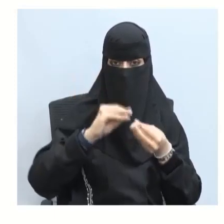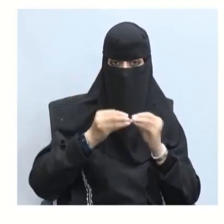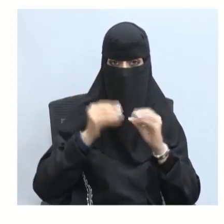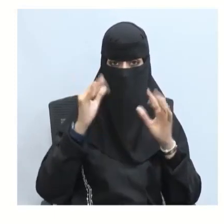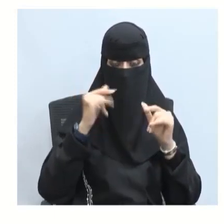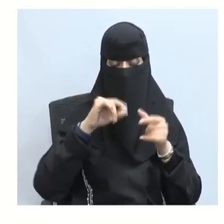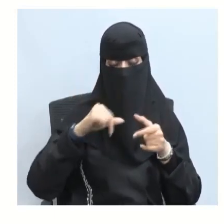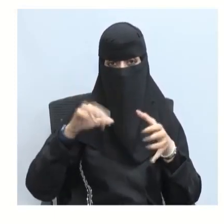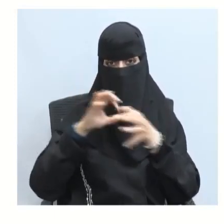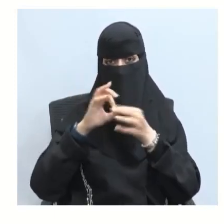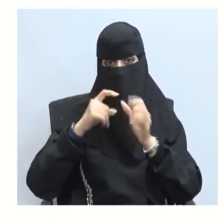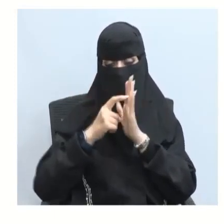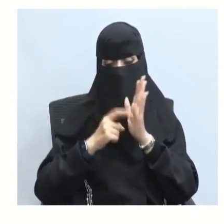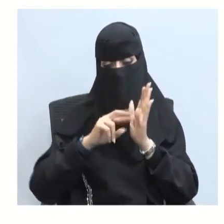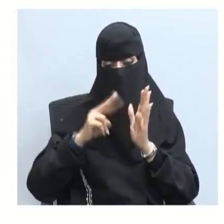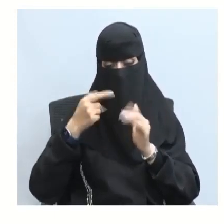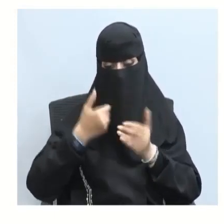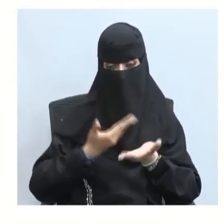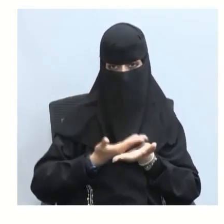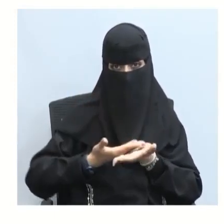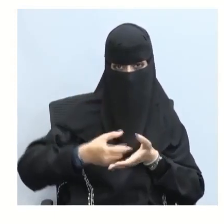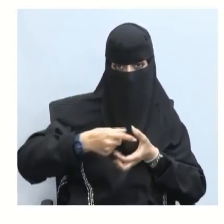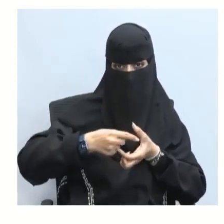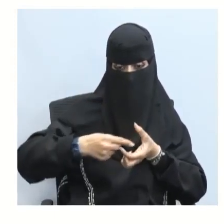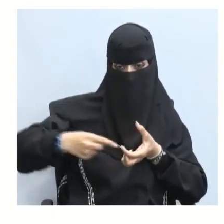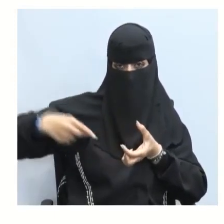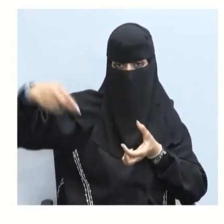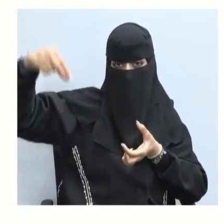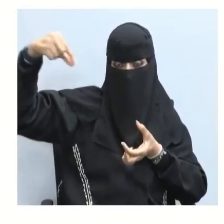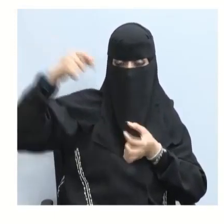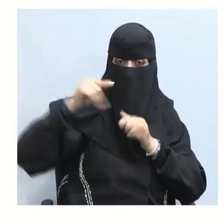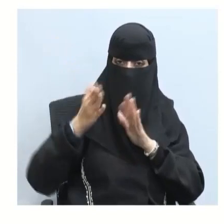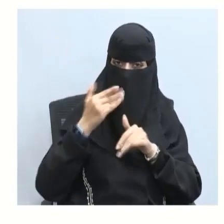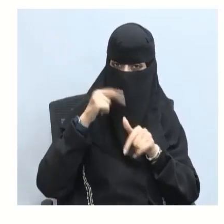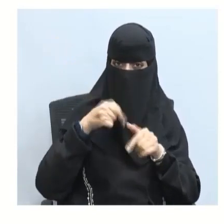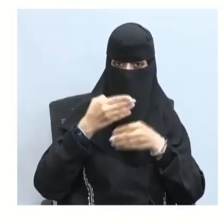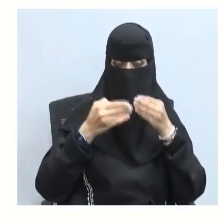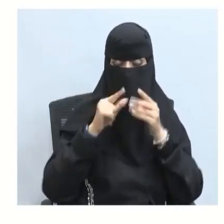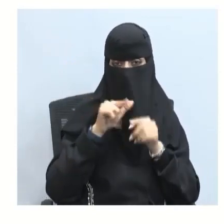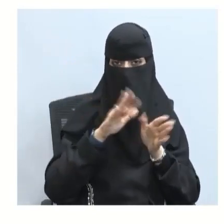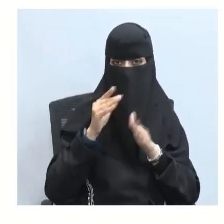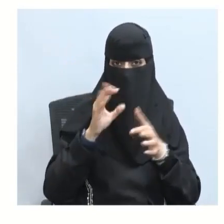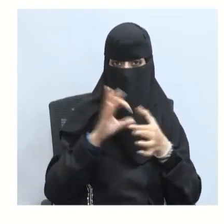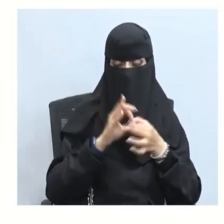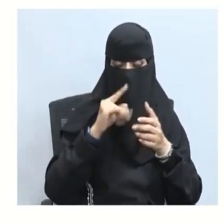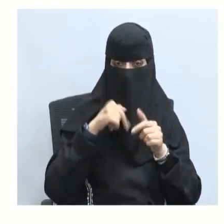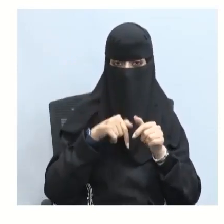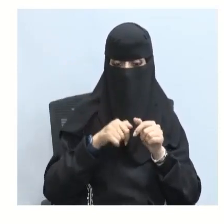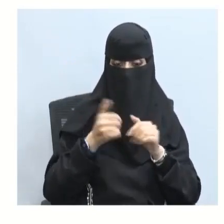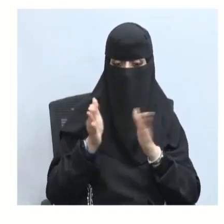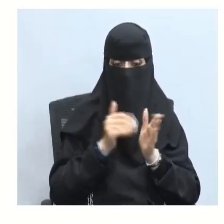بمواد او بعناصر اخرى لاحظ ايضا هذه السلسله الطويله جدا ومركبه عباره عن حلقات